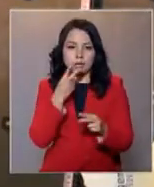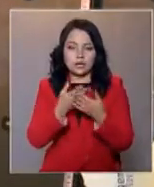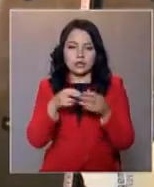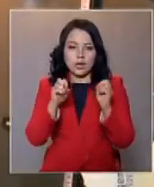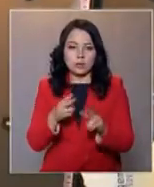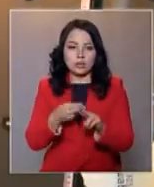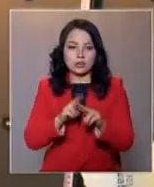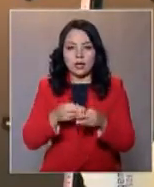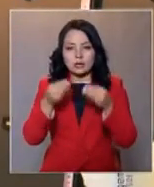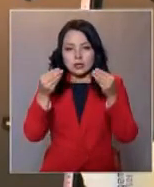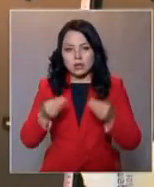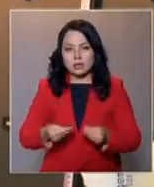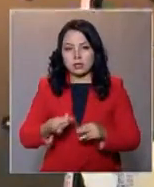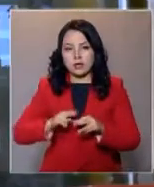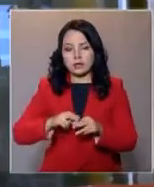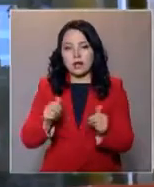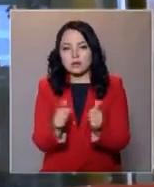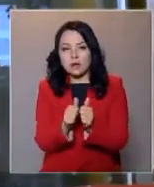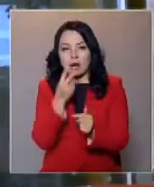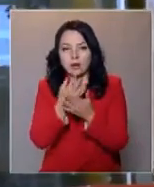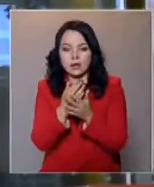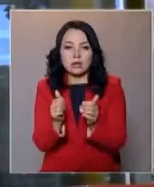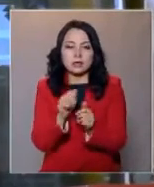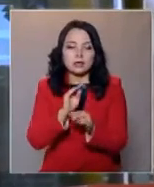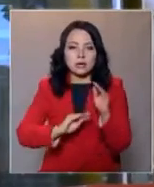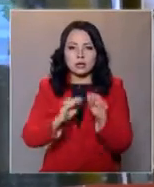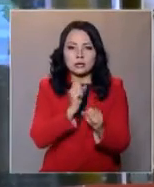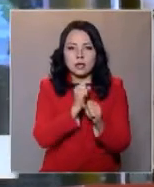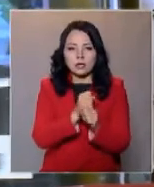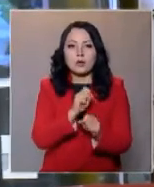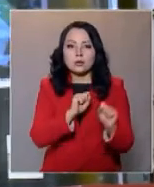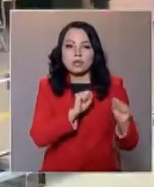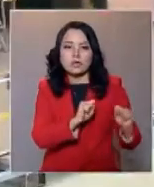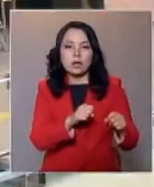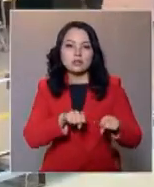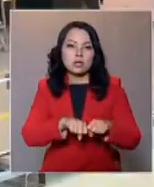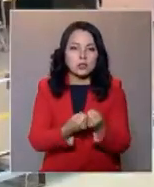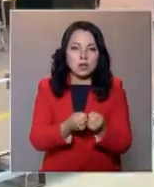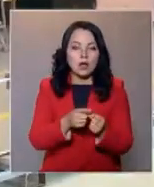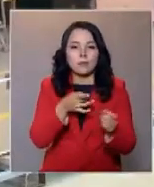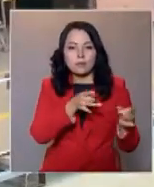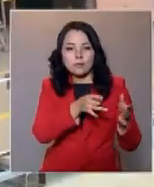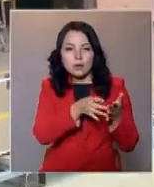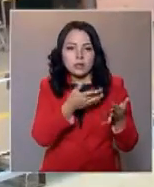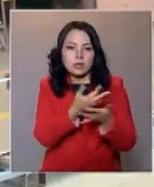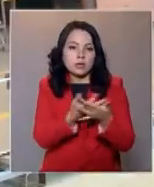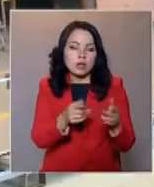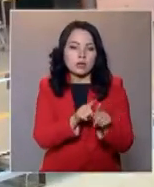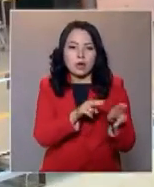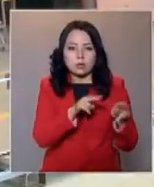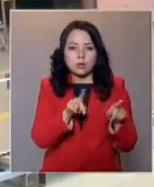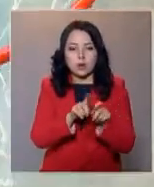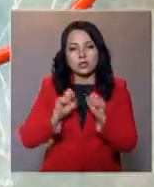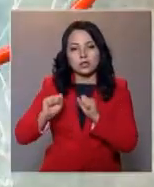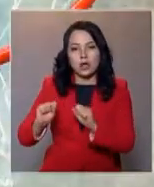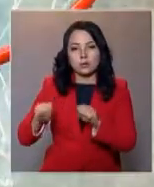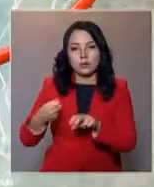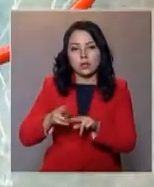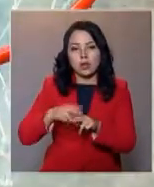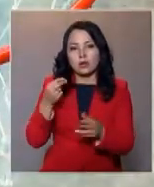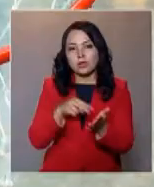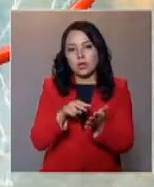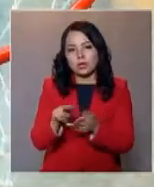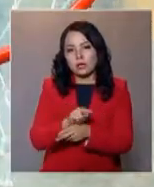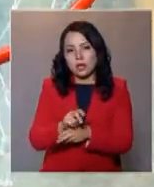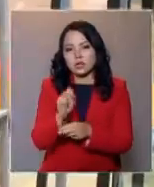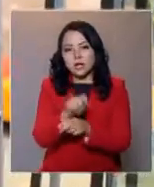специальной полимерной пленке между слоями, такое стекло способно защитить от взломов и даже от пули. Сейчас, благодаря корректировке курса валюты, заказов